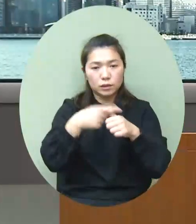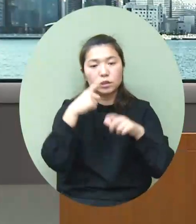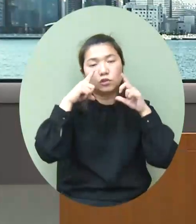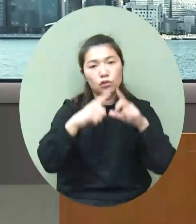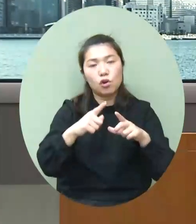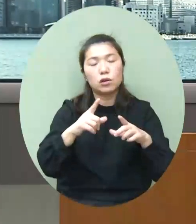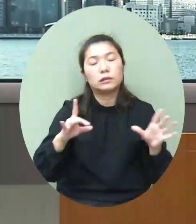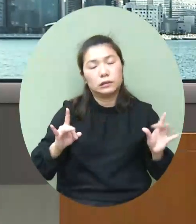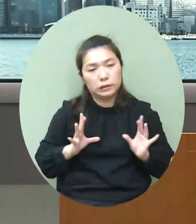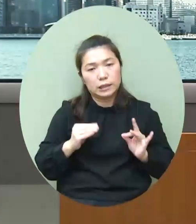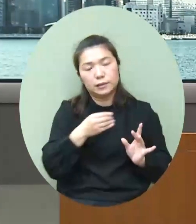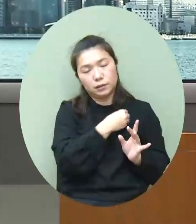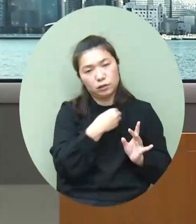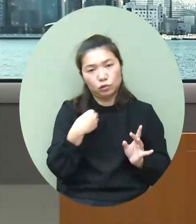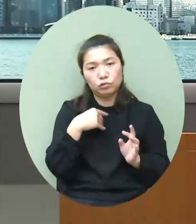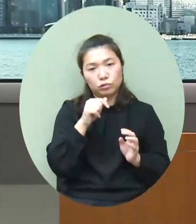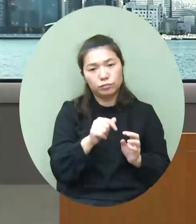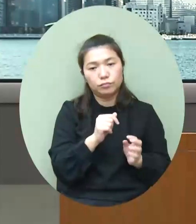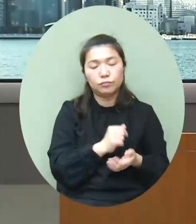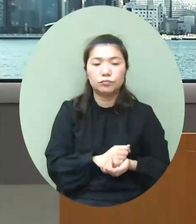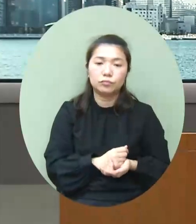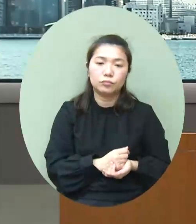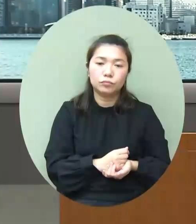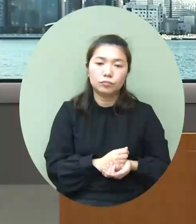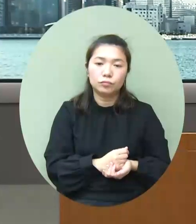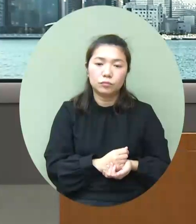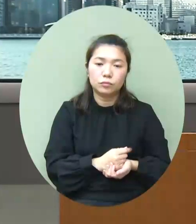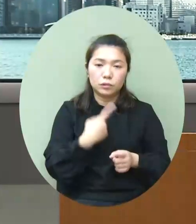我先说私家医院，